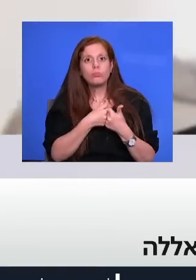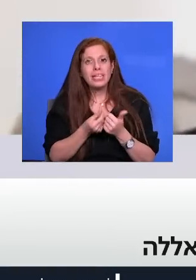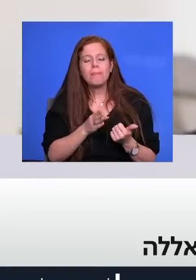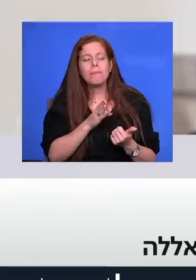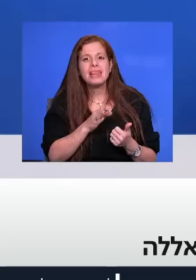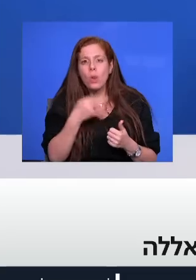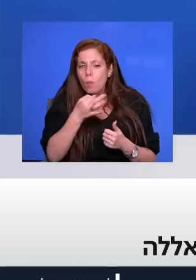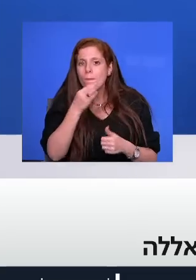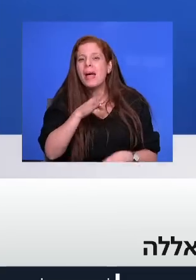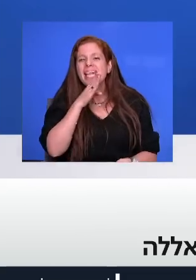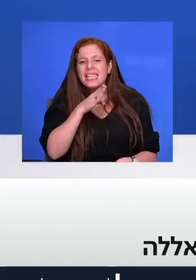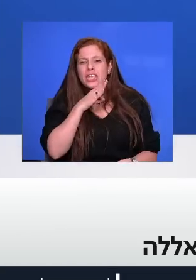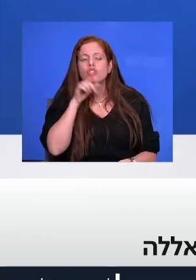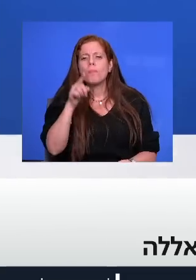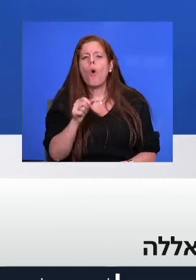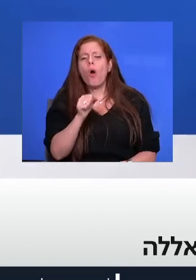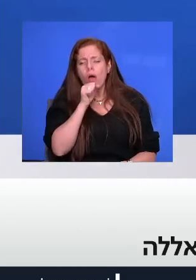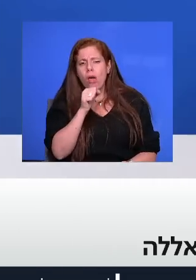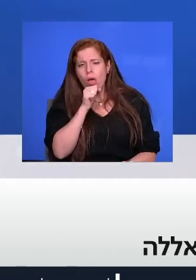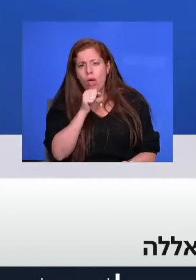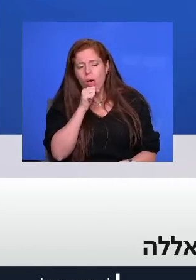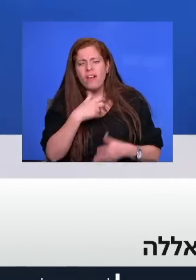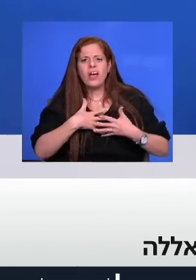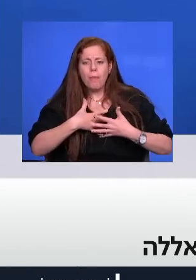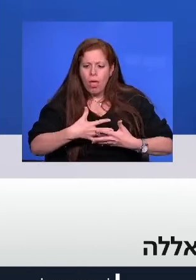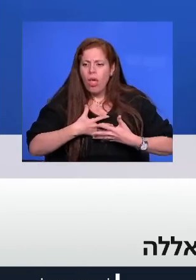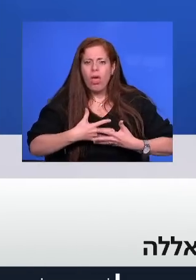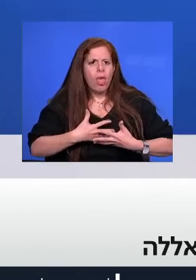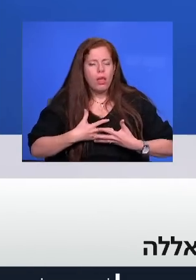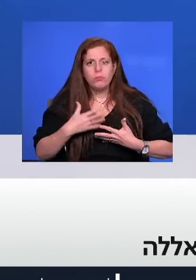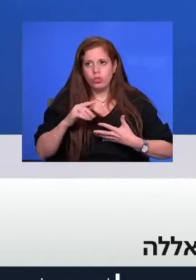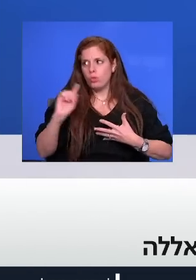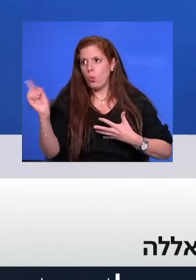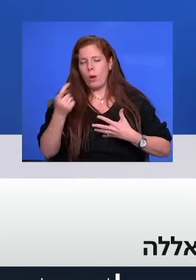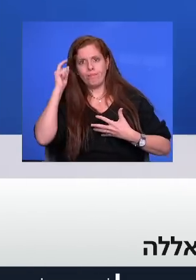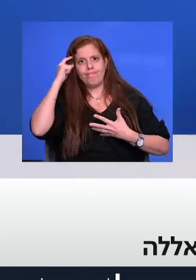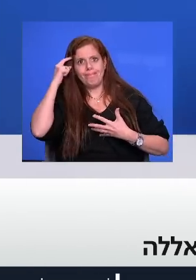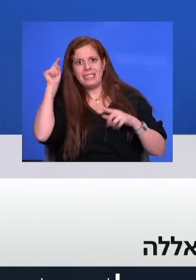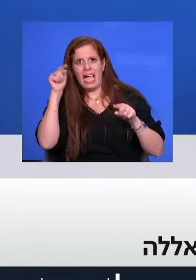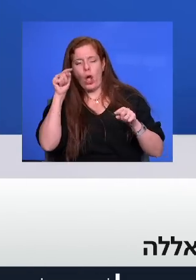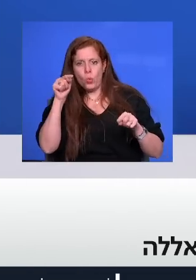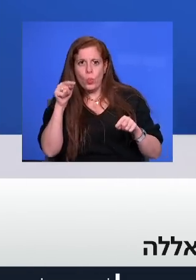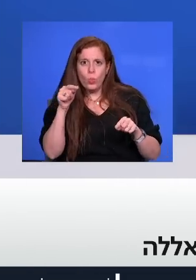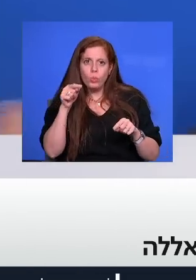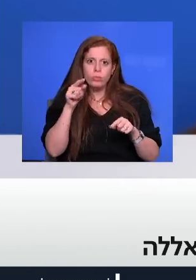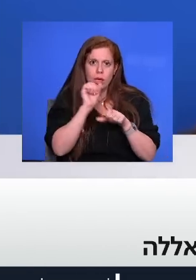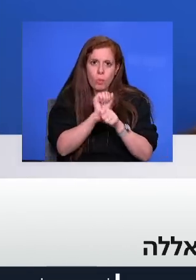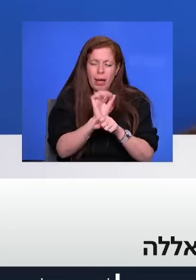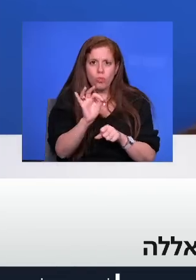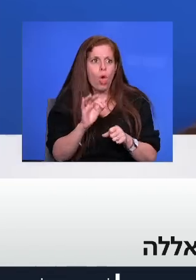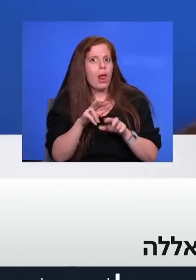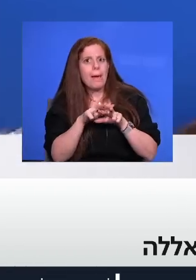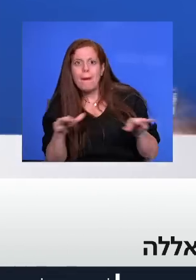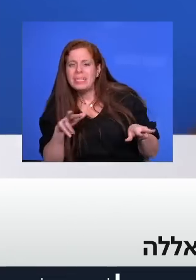שבו הוא השתעל וגם נשם בכבדות, מה שעורר דאגה רבה בקרב תומכיו לגבי מצבו